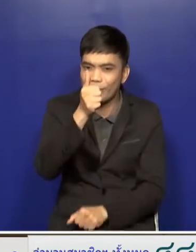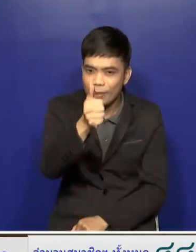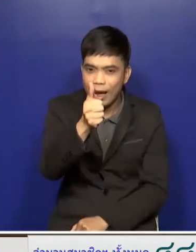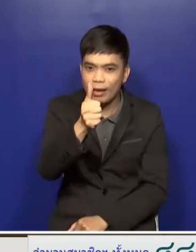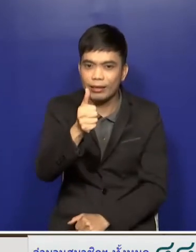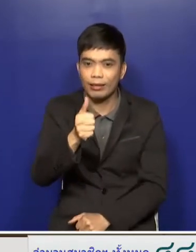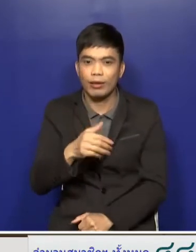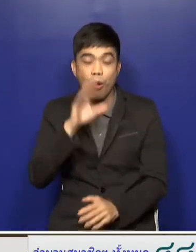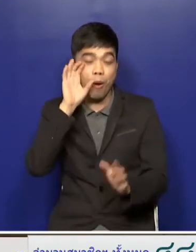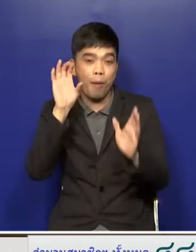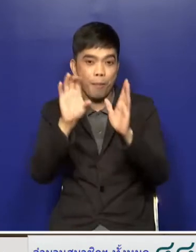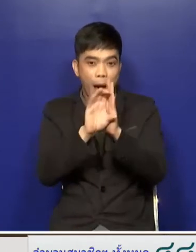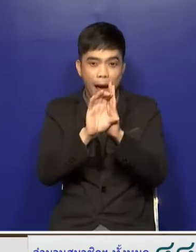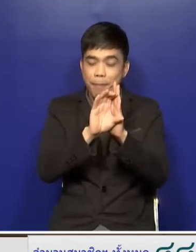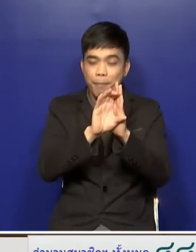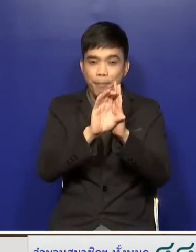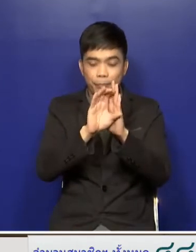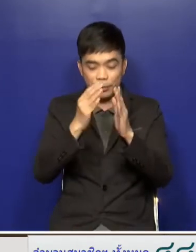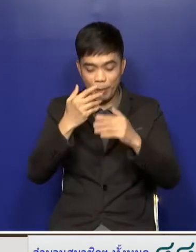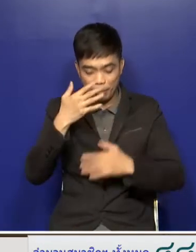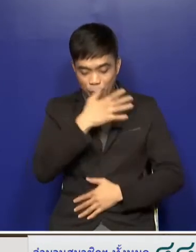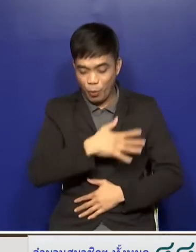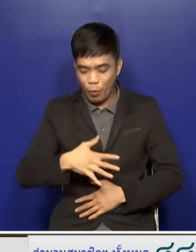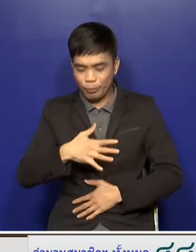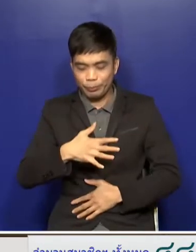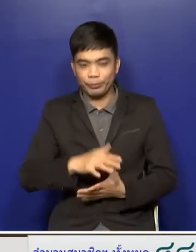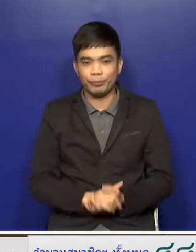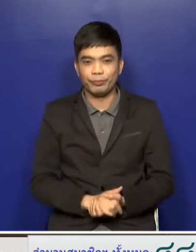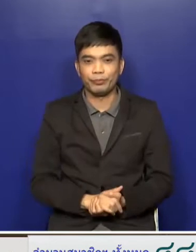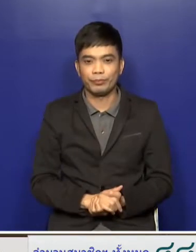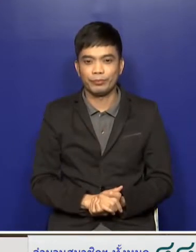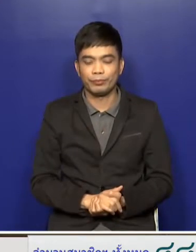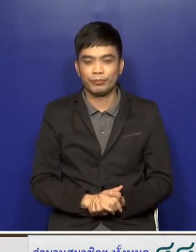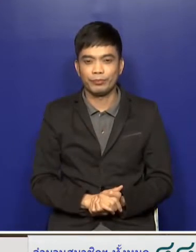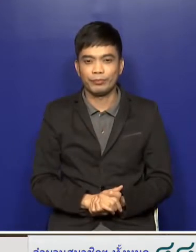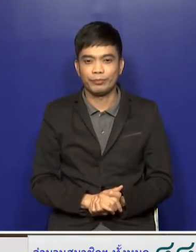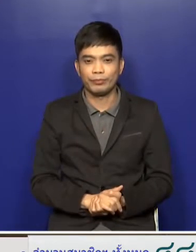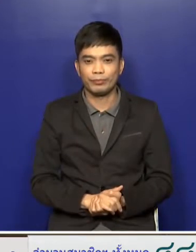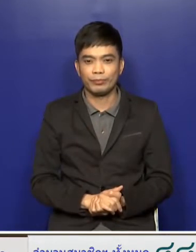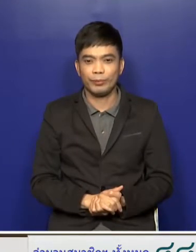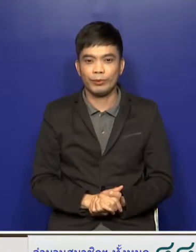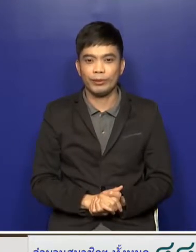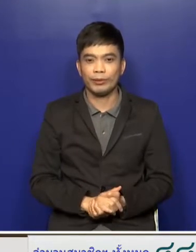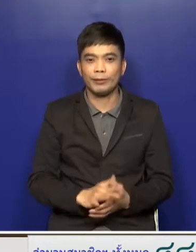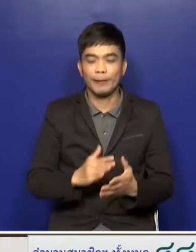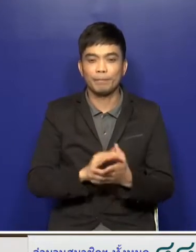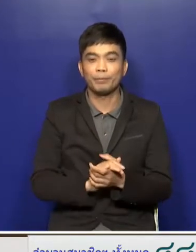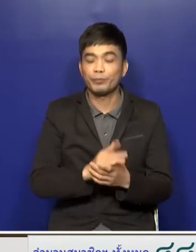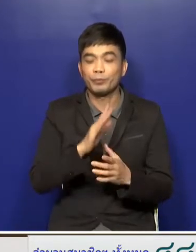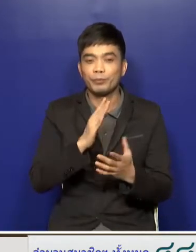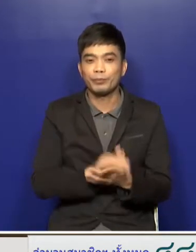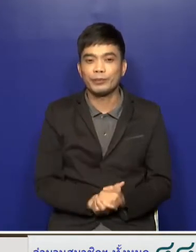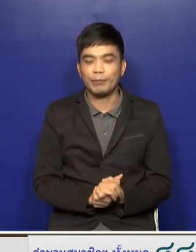ื่นรูปโชมโนโพัยอยอทถูกสรางคมาเป็นตัวของผู้กระทําและผู้ถูกกทํา